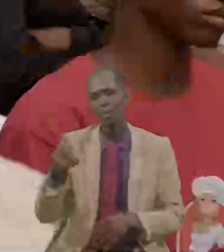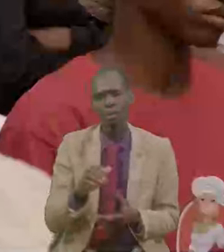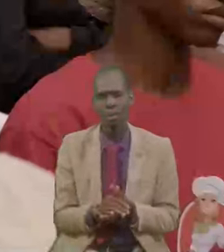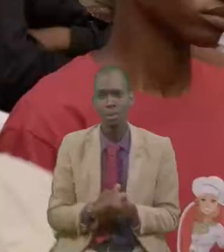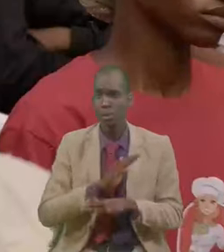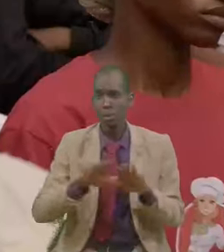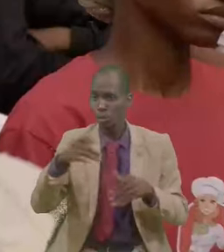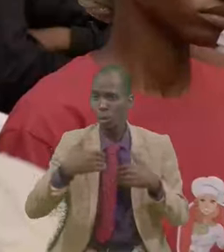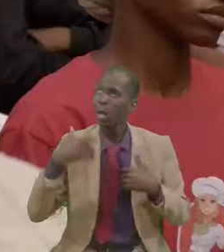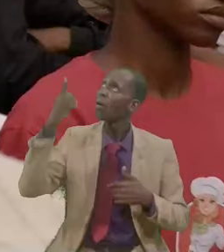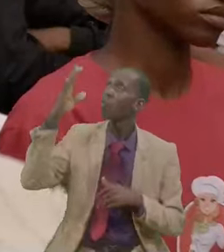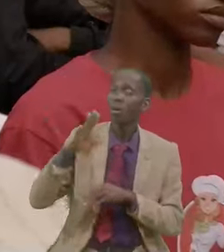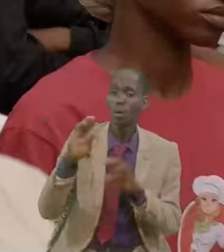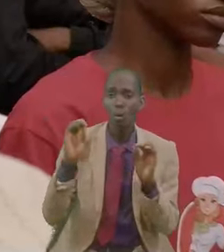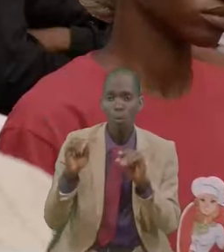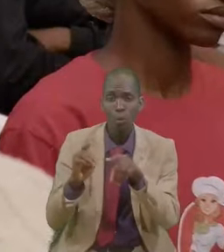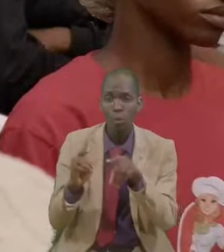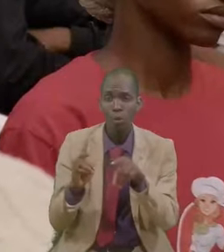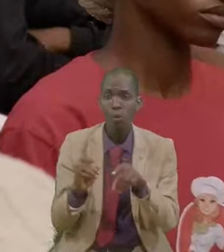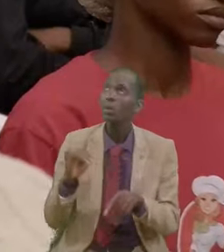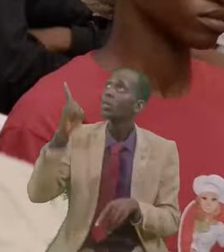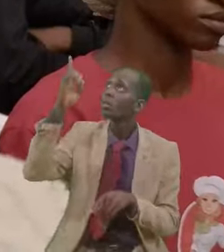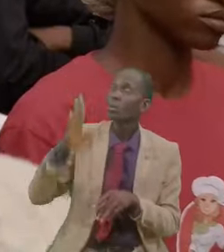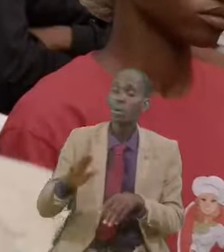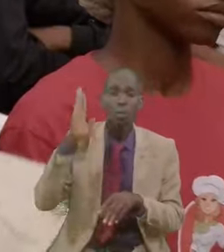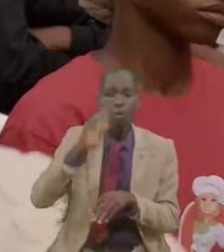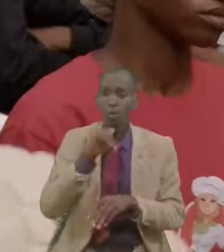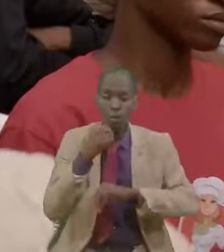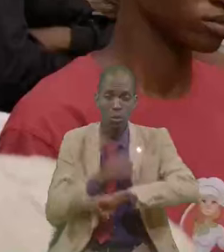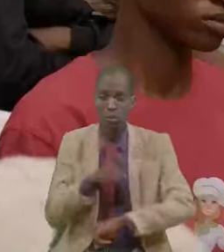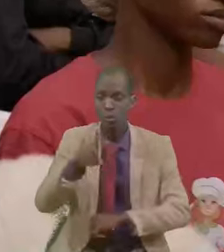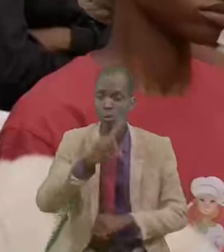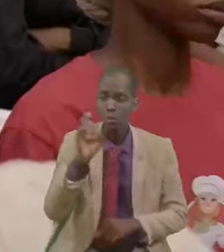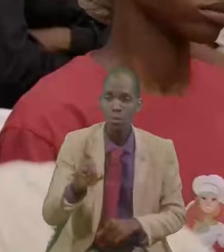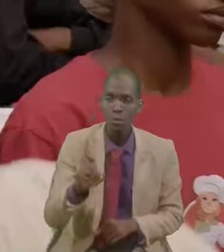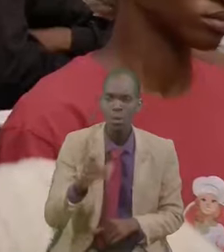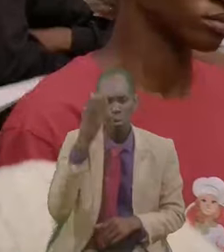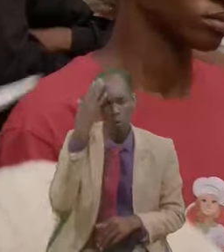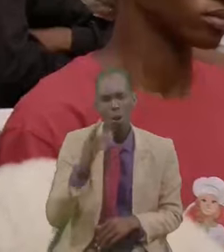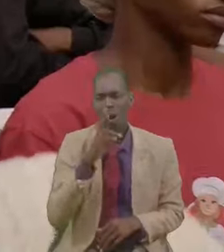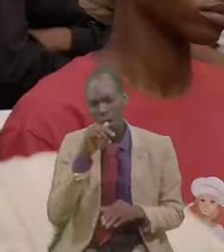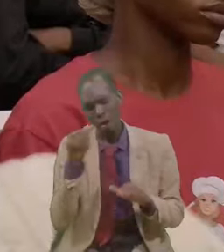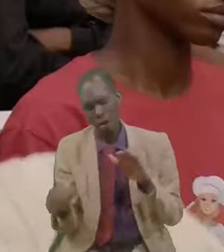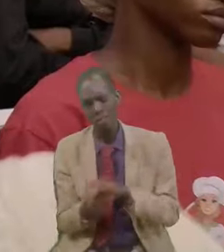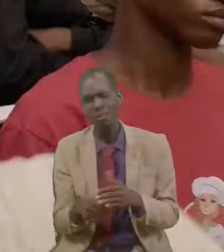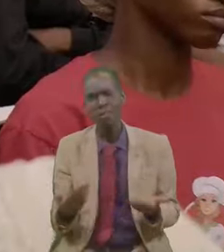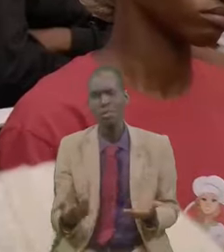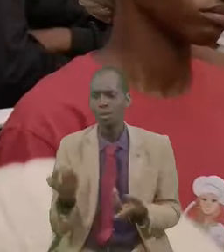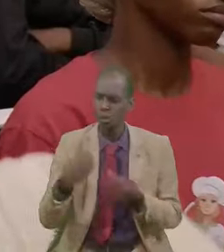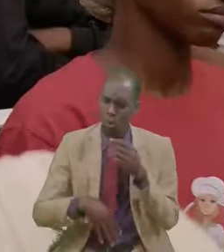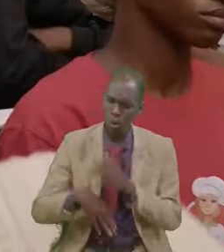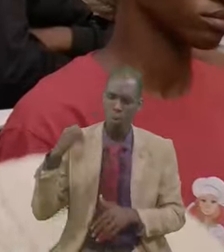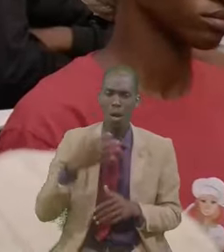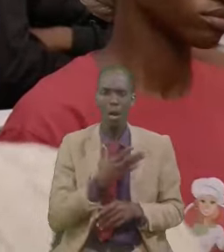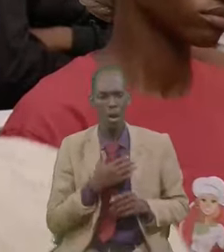N'avez-vous pas de Dieu? Dieu n'est-il pas en mesure de combattre pour vous? Pourquoi vous cachez?